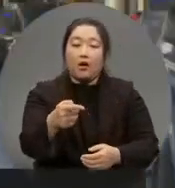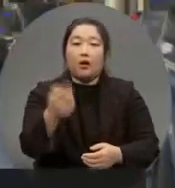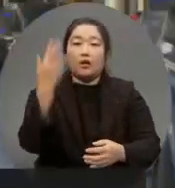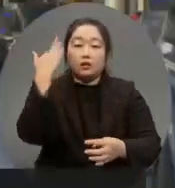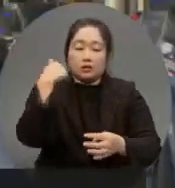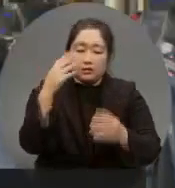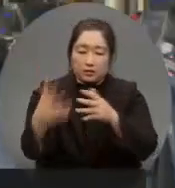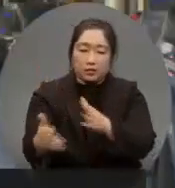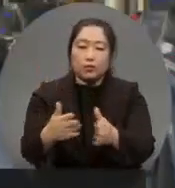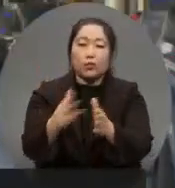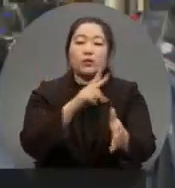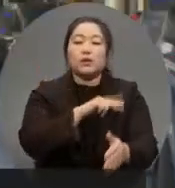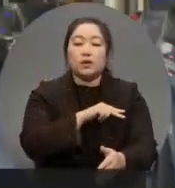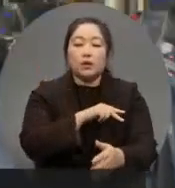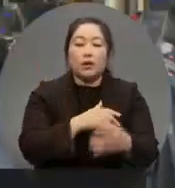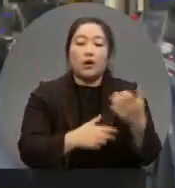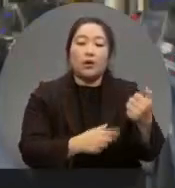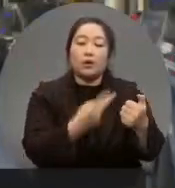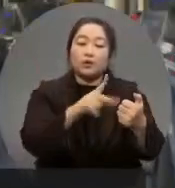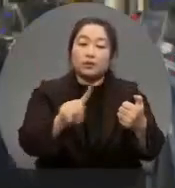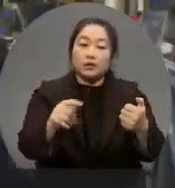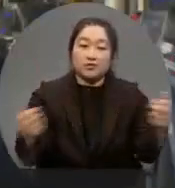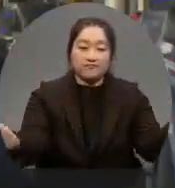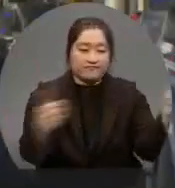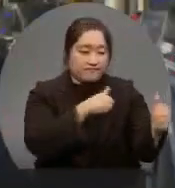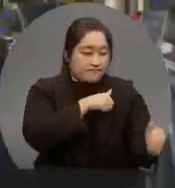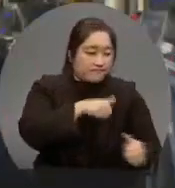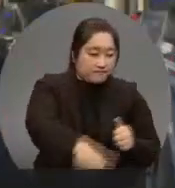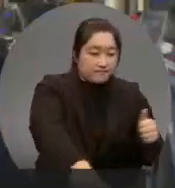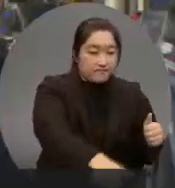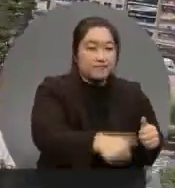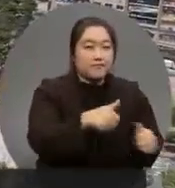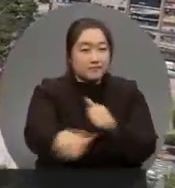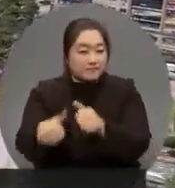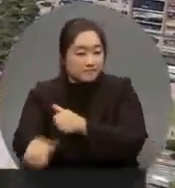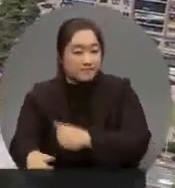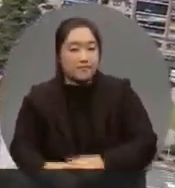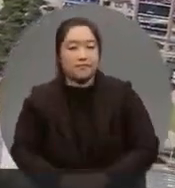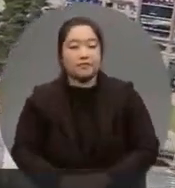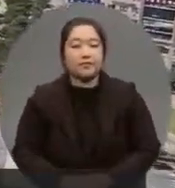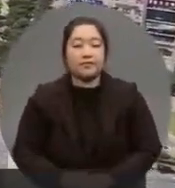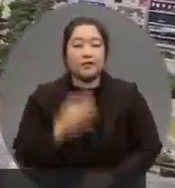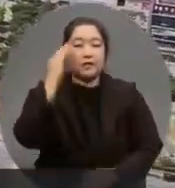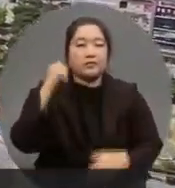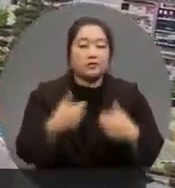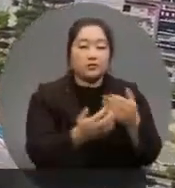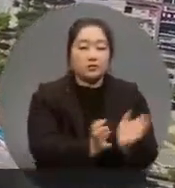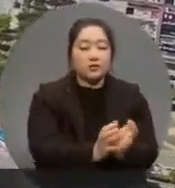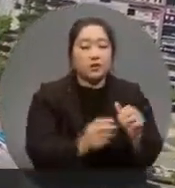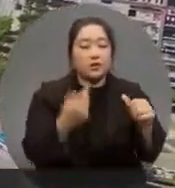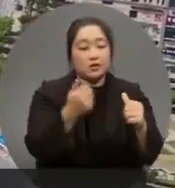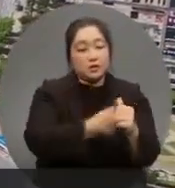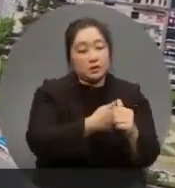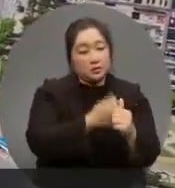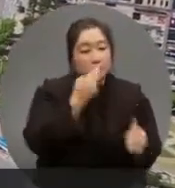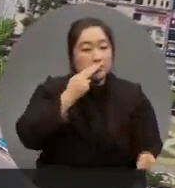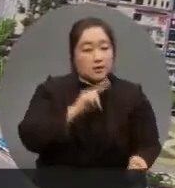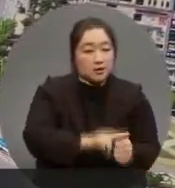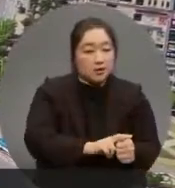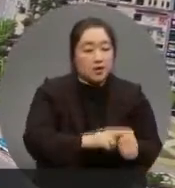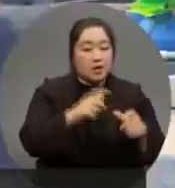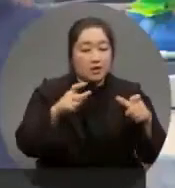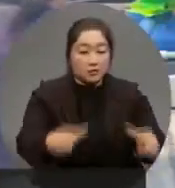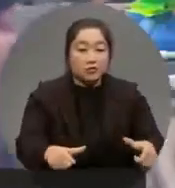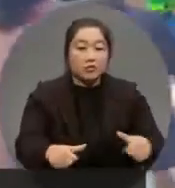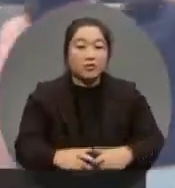등 50대 주자 4명이 인물교체 여론을 띄우고 있습니다. 민주당은 내리 5선을 차지했던 선거